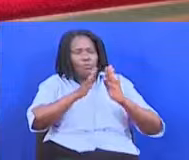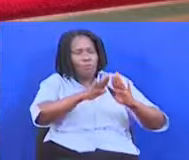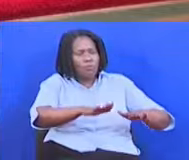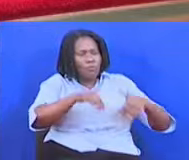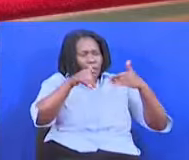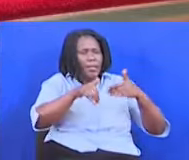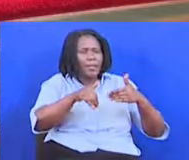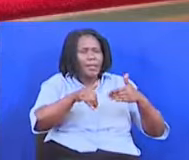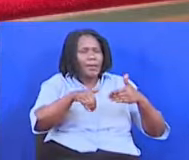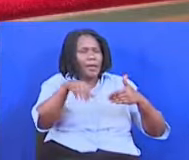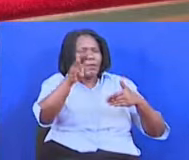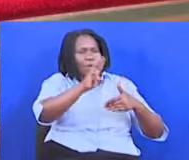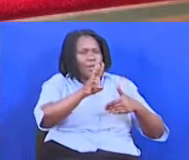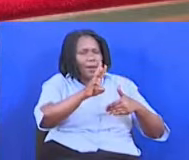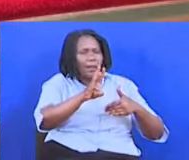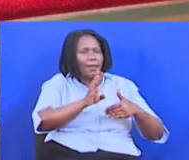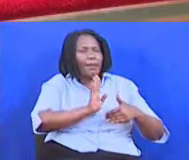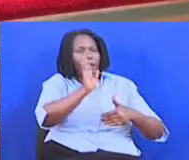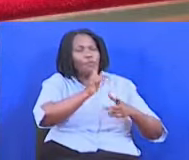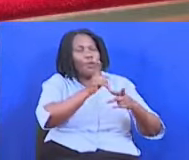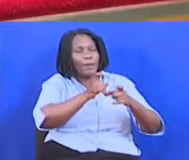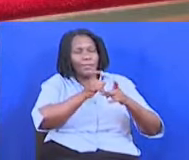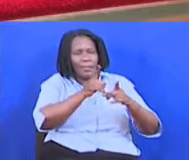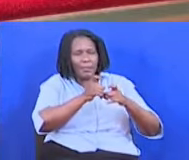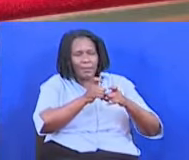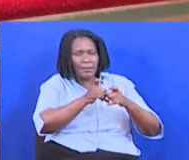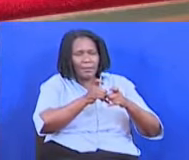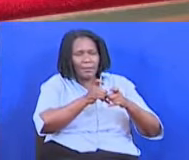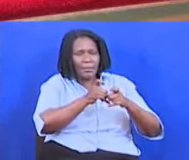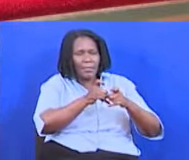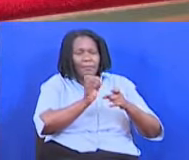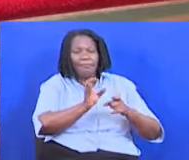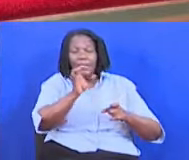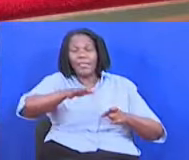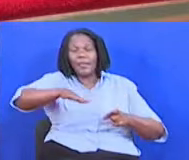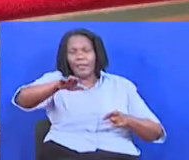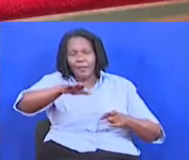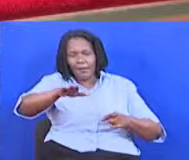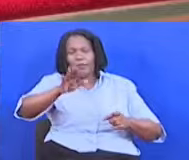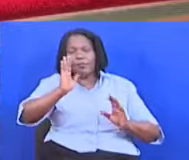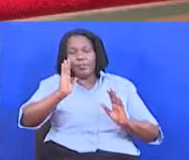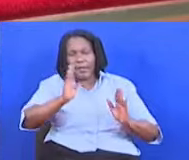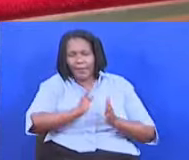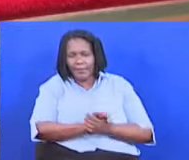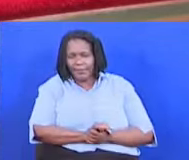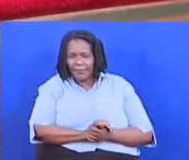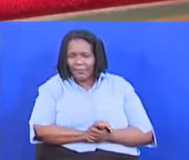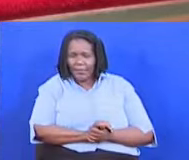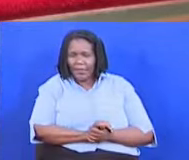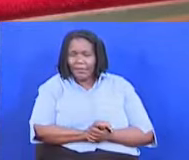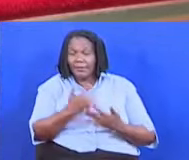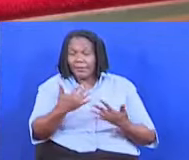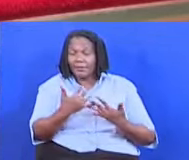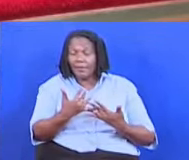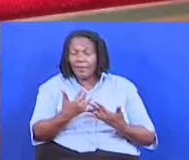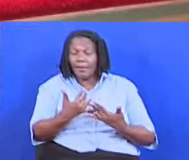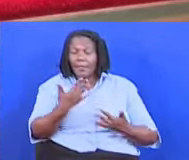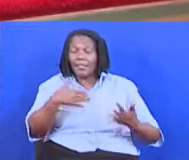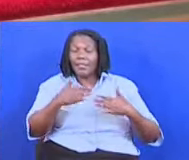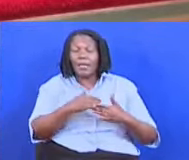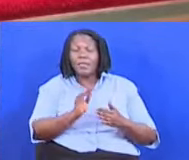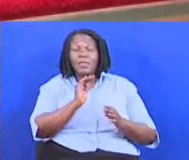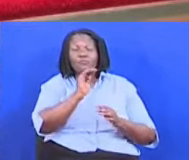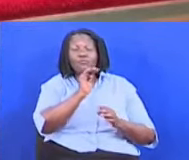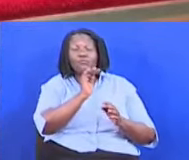hii ya Masasi vijijini kwa kutenga eneo hilo, na nimwelekeze mkurugenzi kwa niaba ya waziri wa nchi ofisi ya